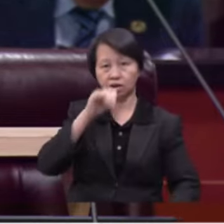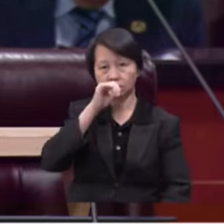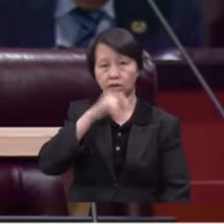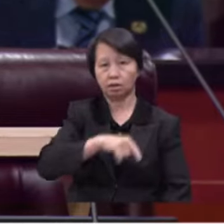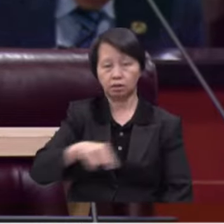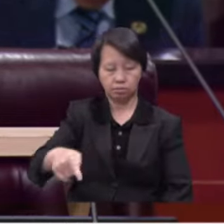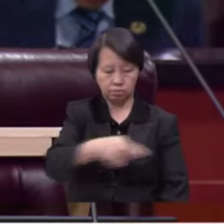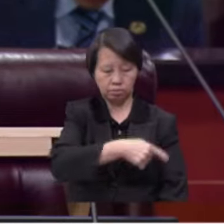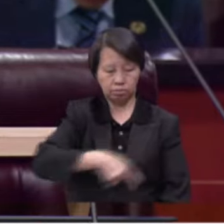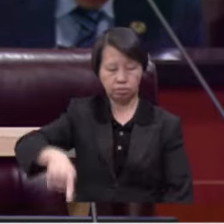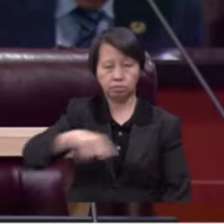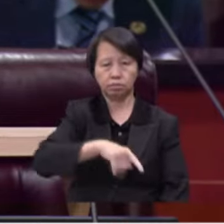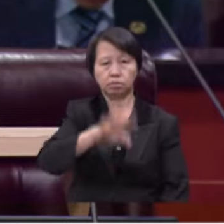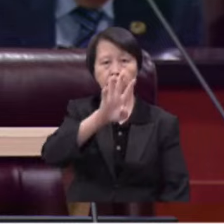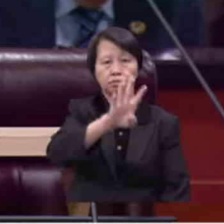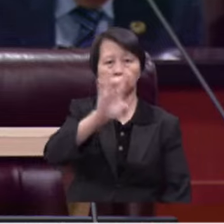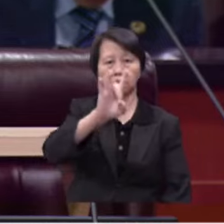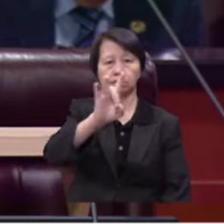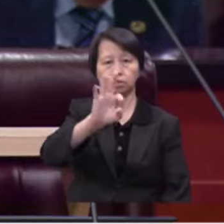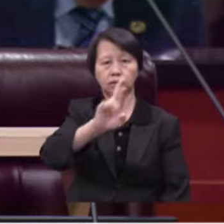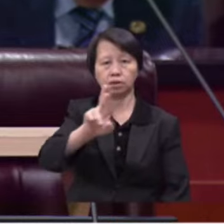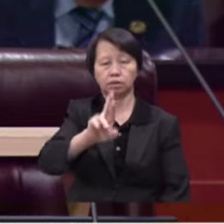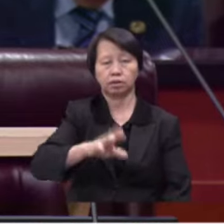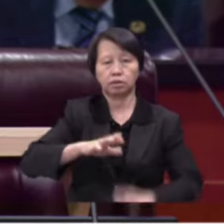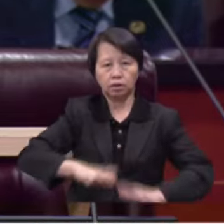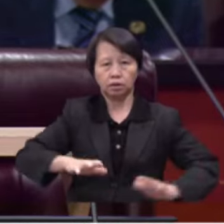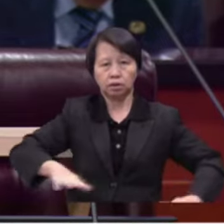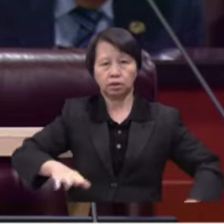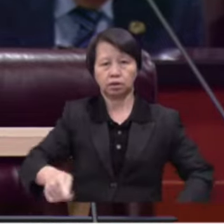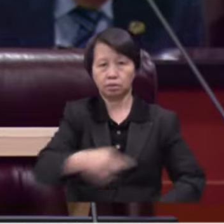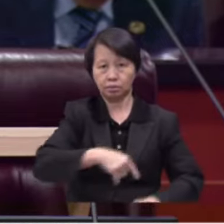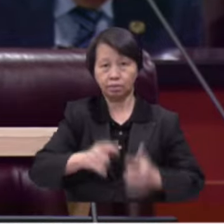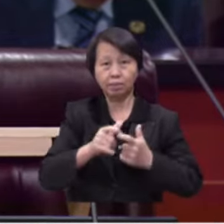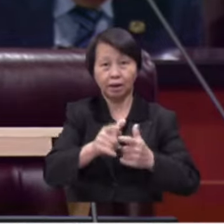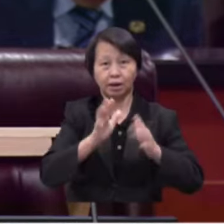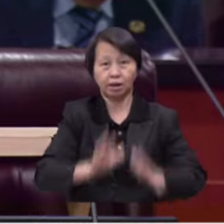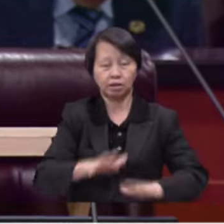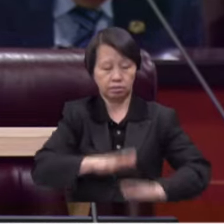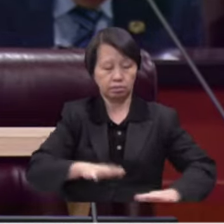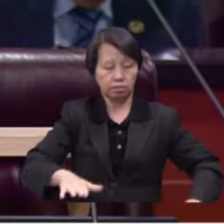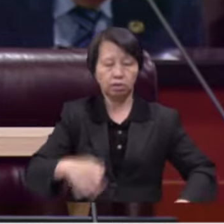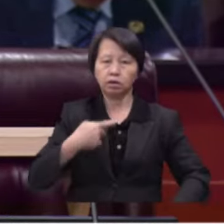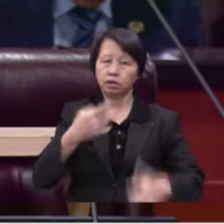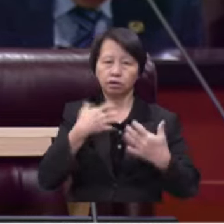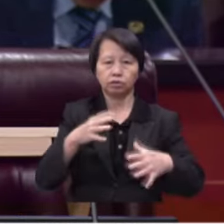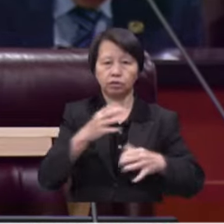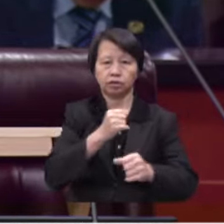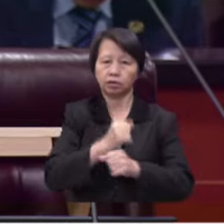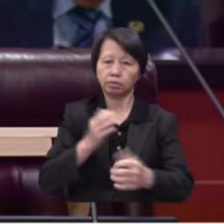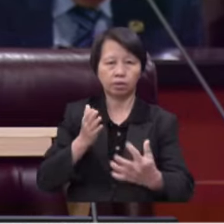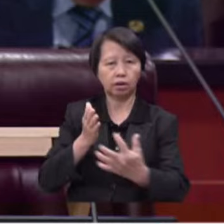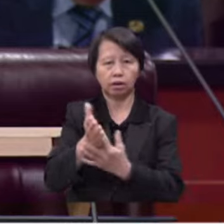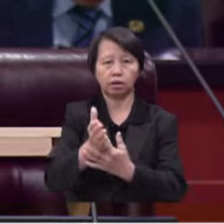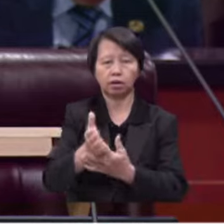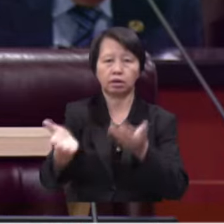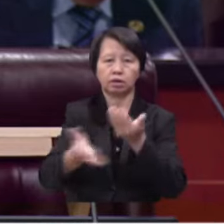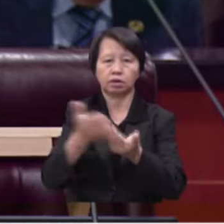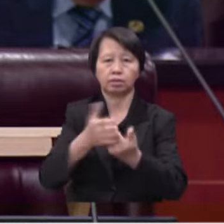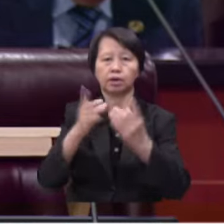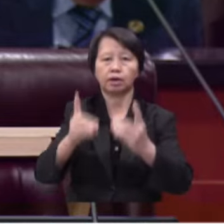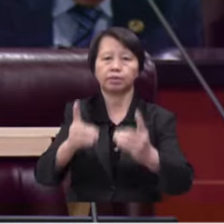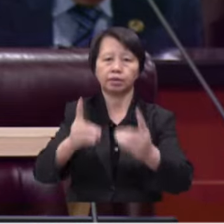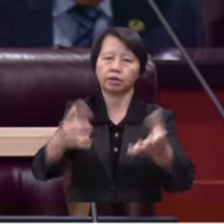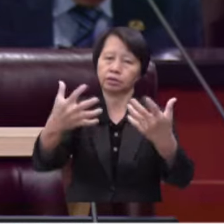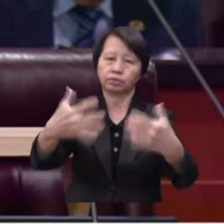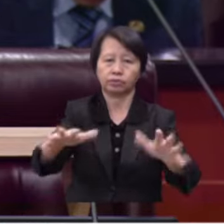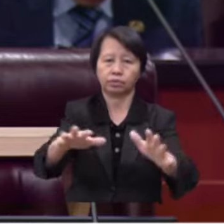semua 48.000 kanak-kanak tersebut pelarian itu kita telah mendapatkan essence pada kemudahan pendidikan